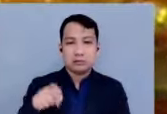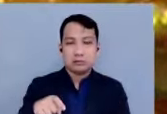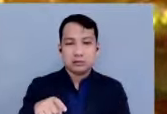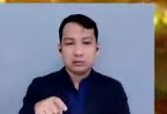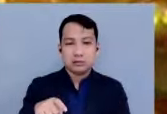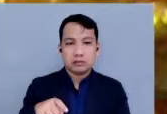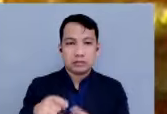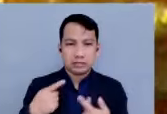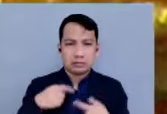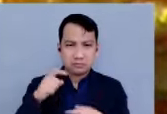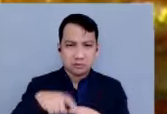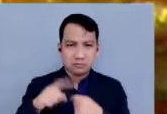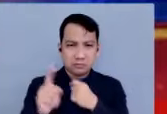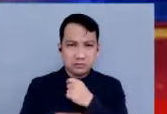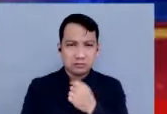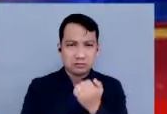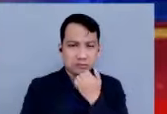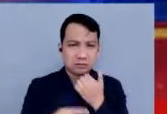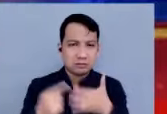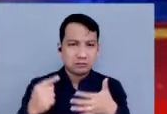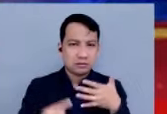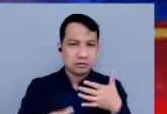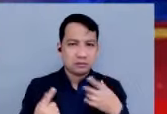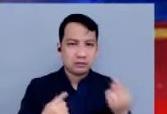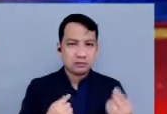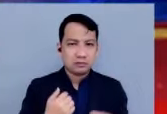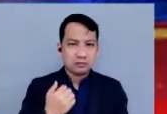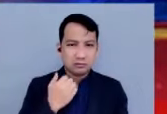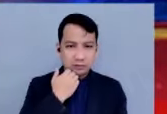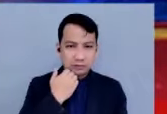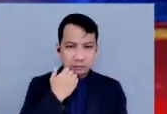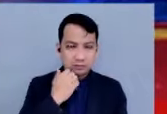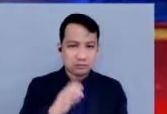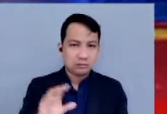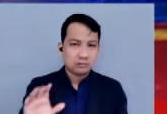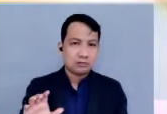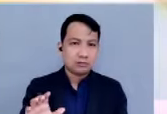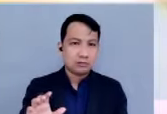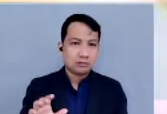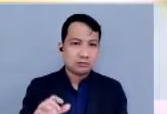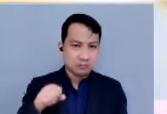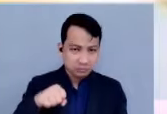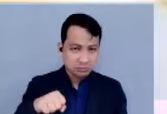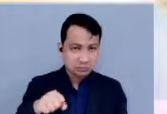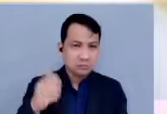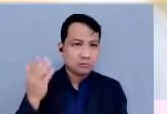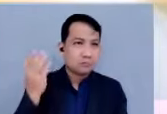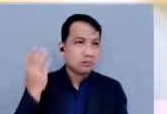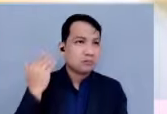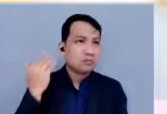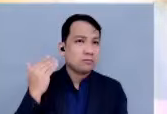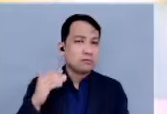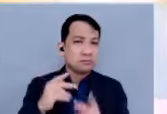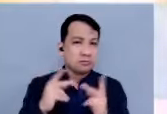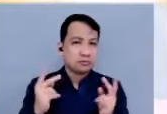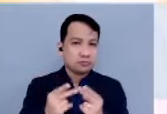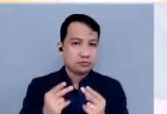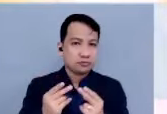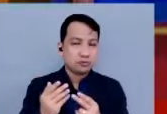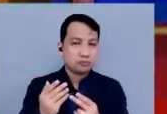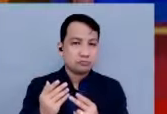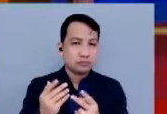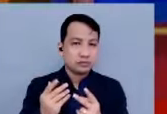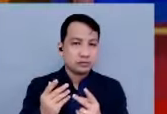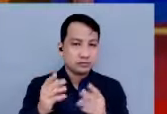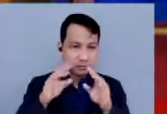panagutin sila. Maraming mga ginawang pamalian ang mga Duterte nung sila ay nasa pwesto. Kaya ito po,